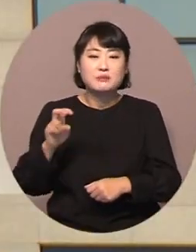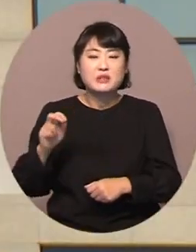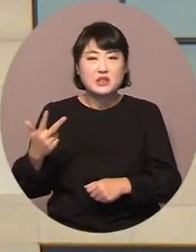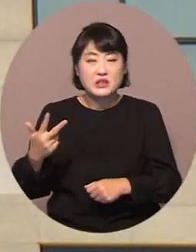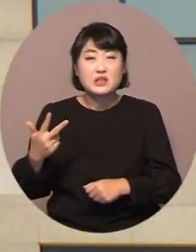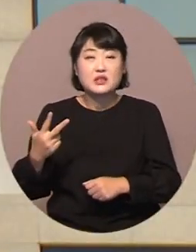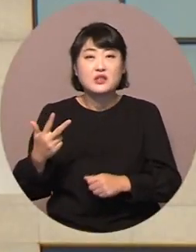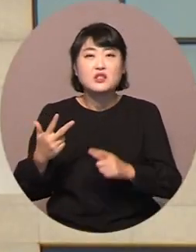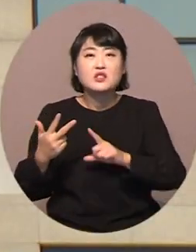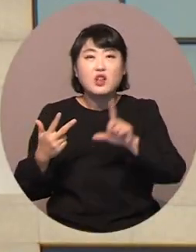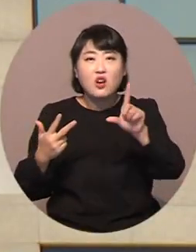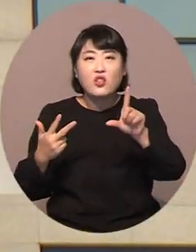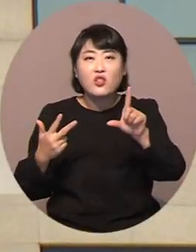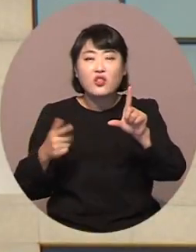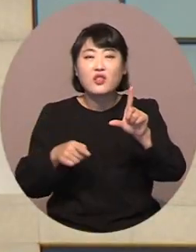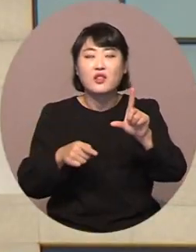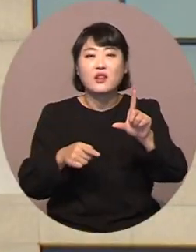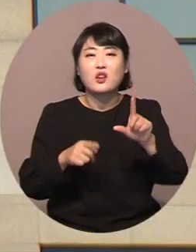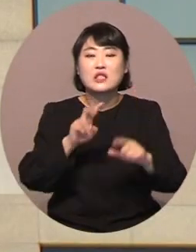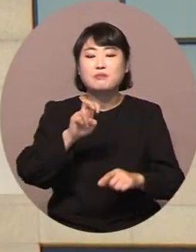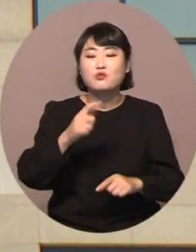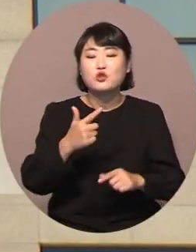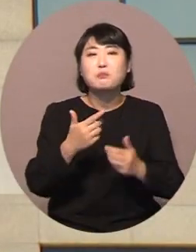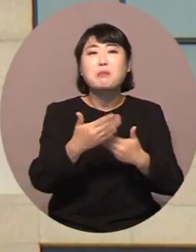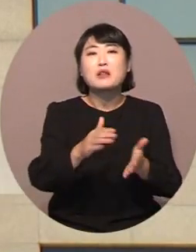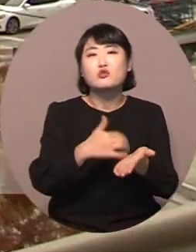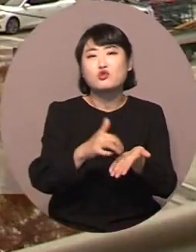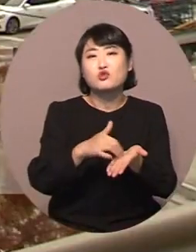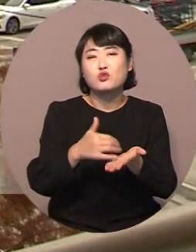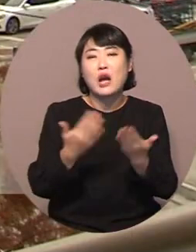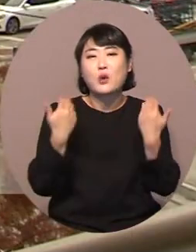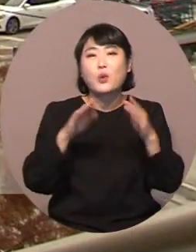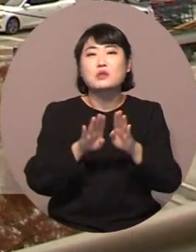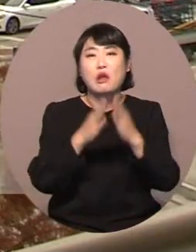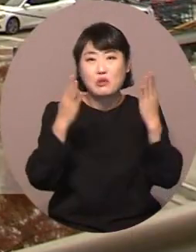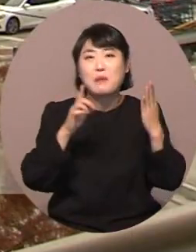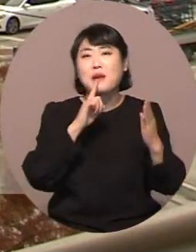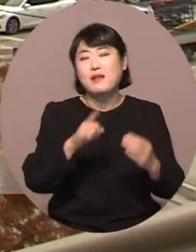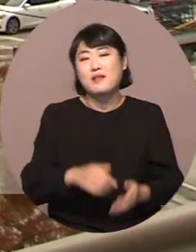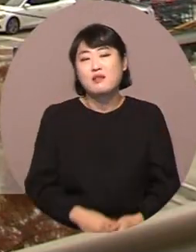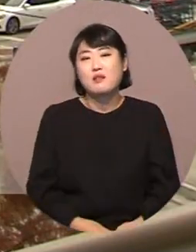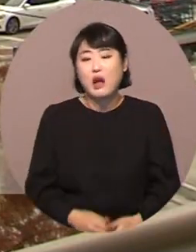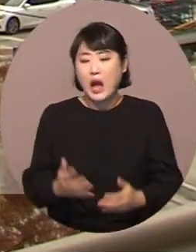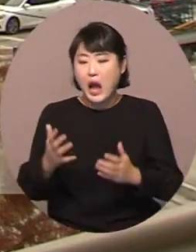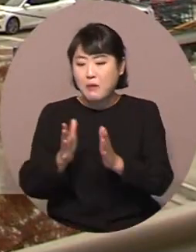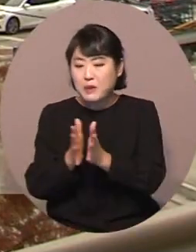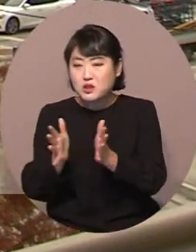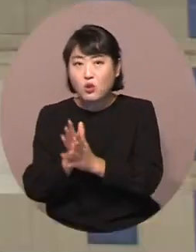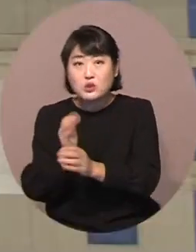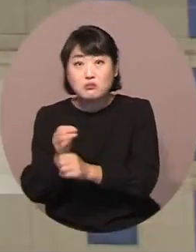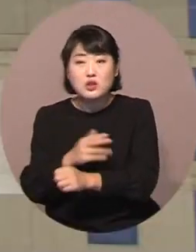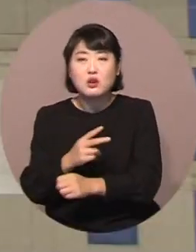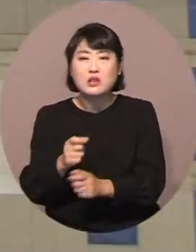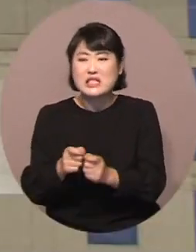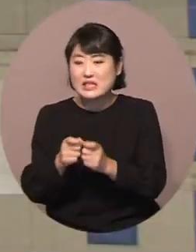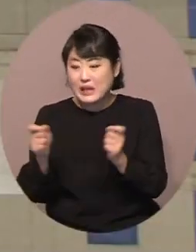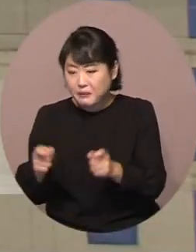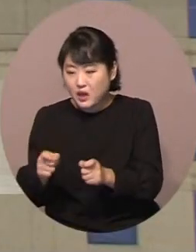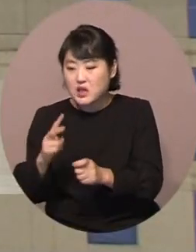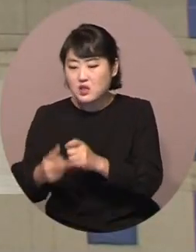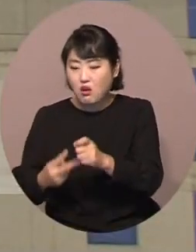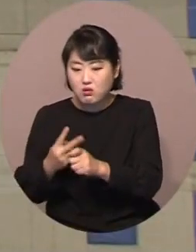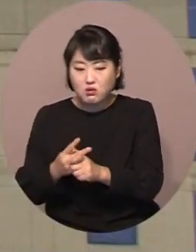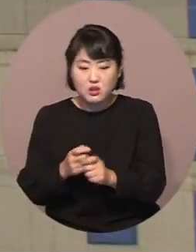26학급 규모의 가칭 친수초등학교를 개교하기로 했습니다. 하지만 아파트 입주 시기에 따라 짧게는 2년, 길게는